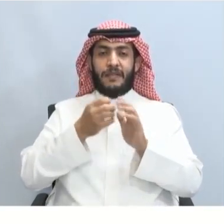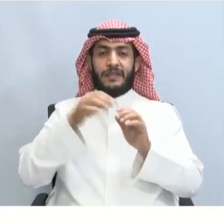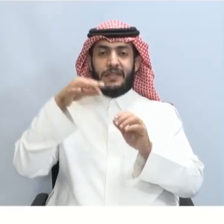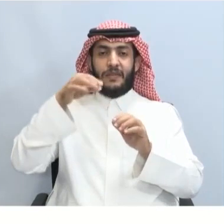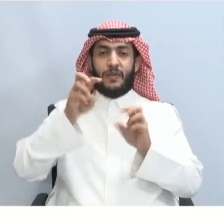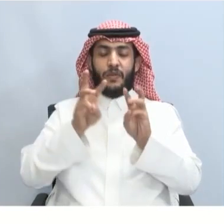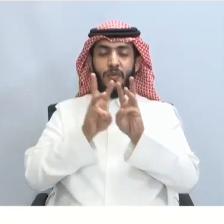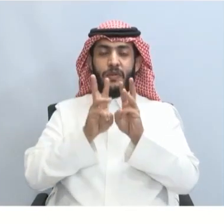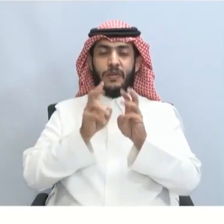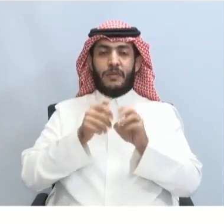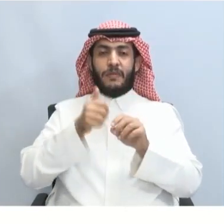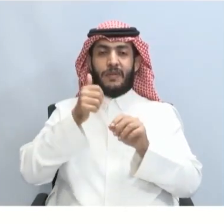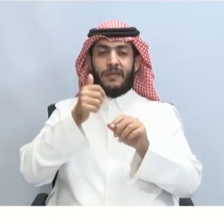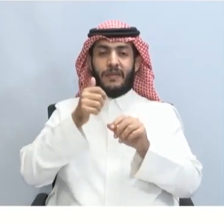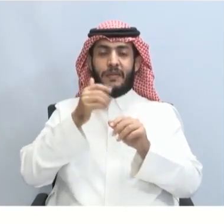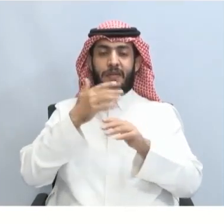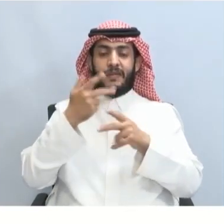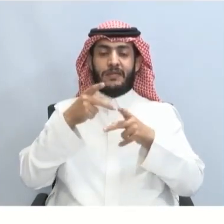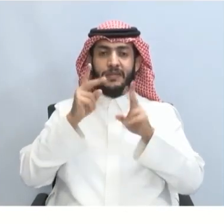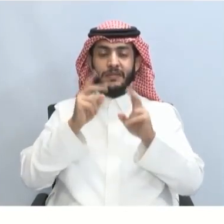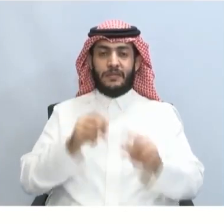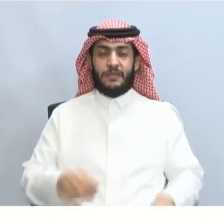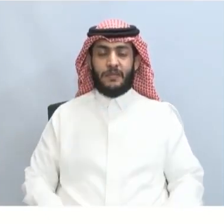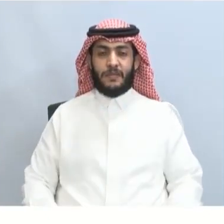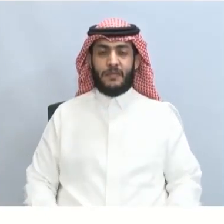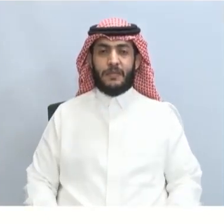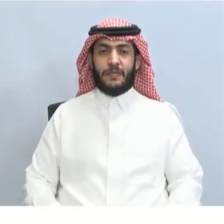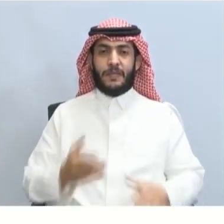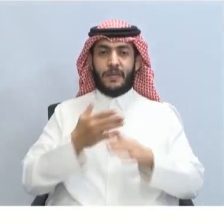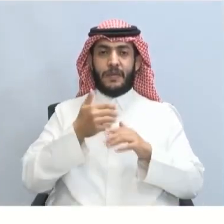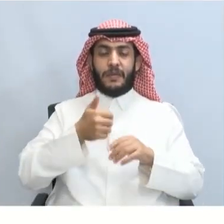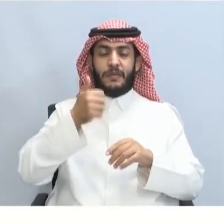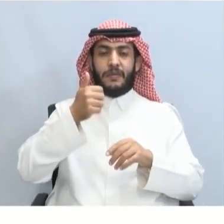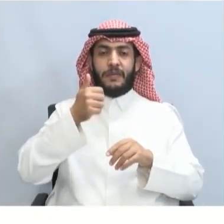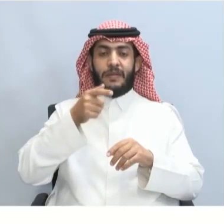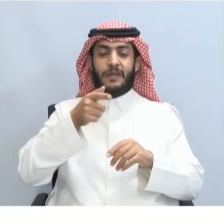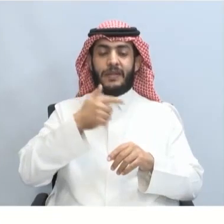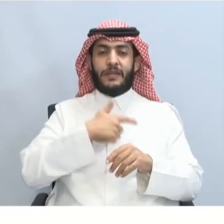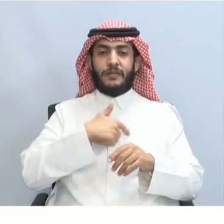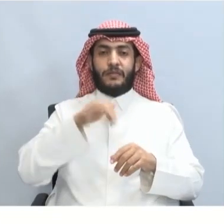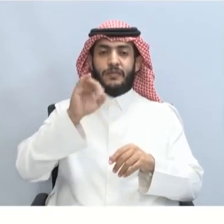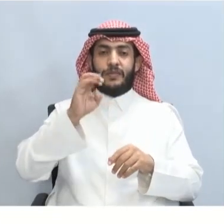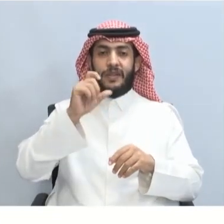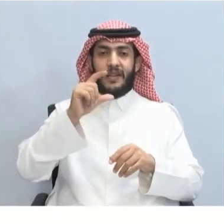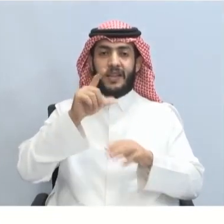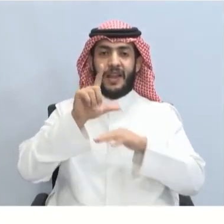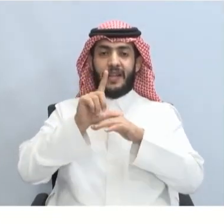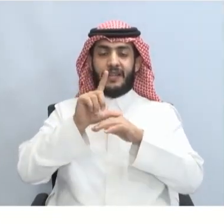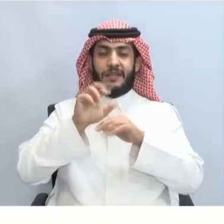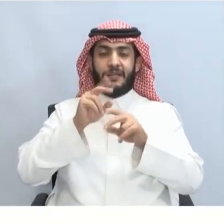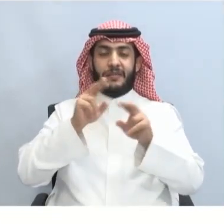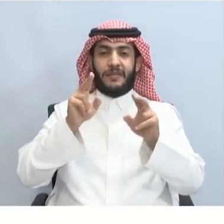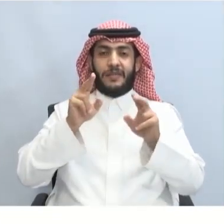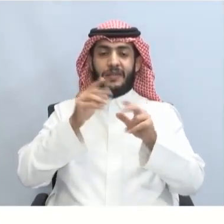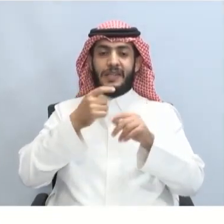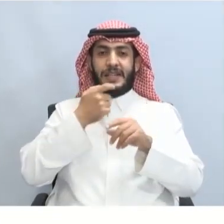الالكترونيه التي ستقوم بانشائها يفضل ان يكون اسم المجلد الرئيسي والمجلدات الفرعيه